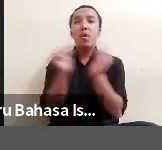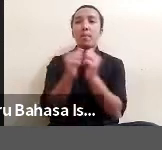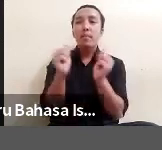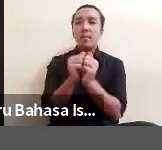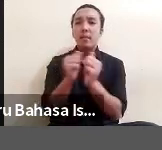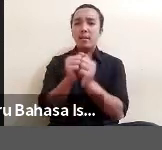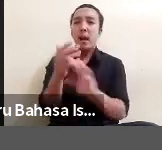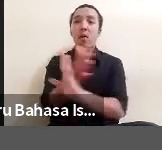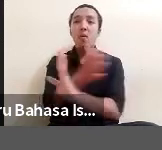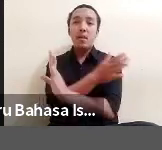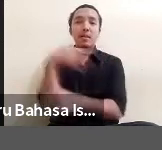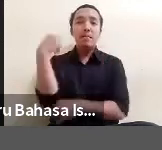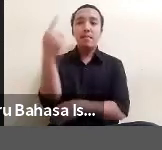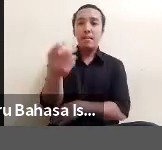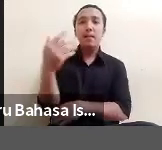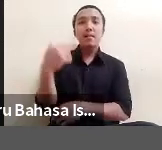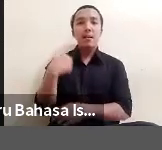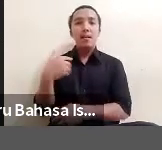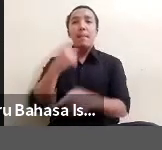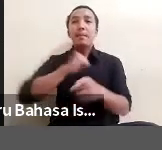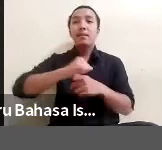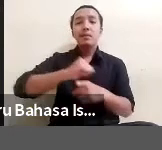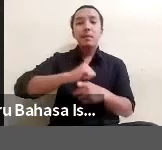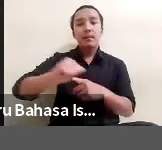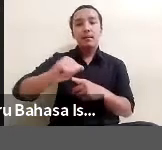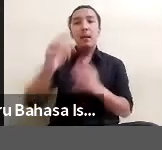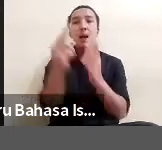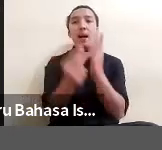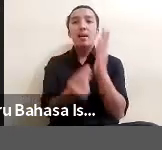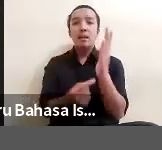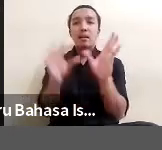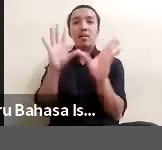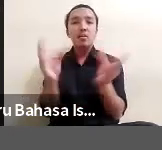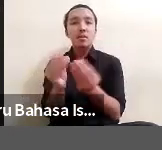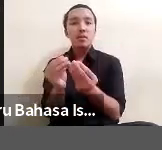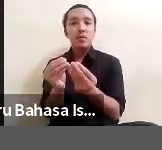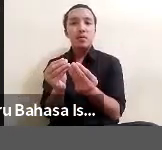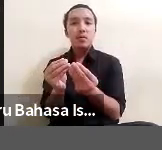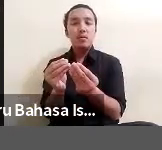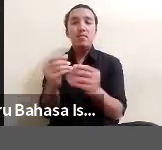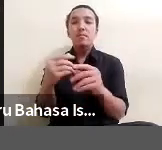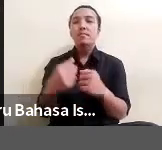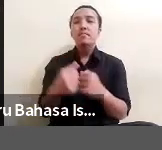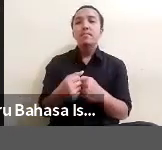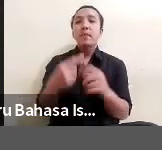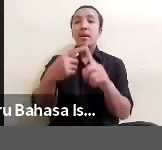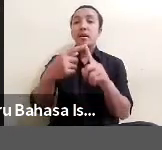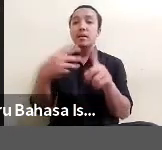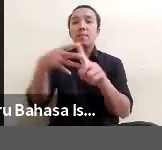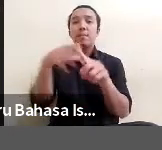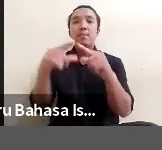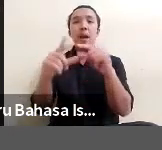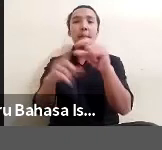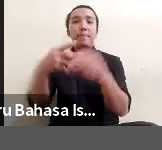ada pelatihan penganggaran yang inklusif yang sudah dilakukan oleh Bapeda kepada semua OPD dan kecamatan